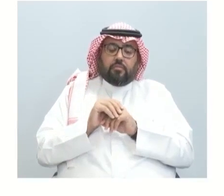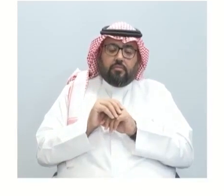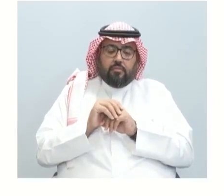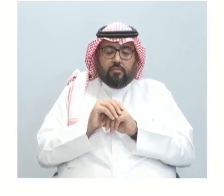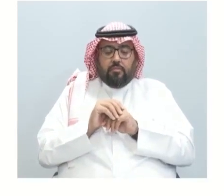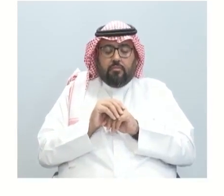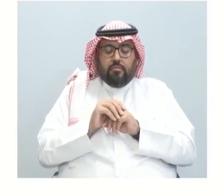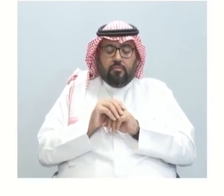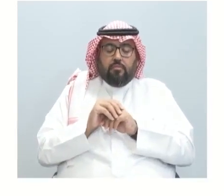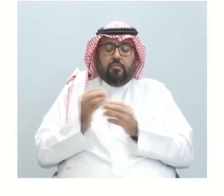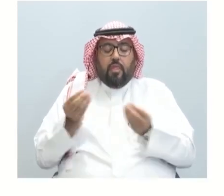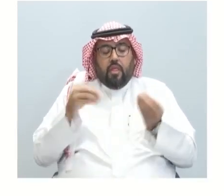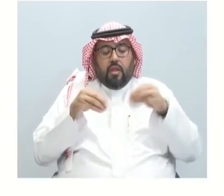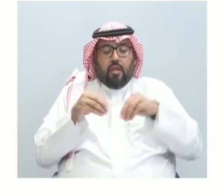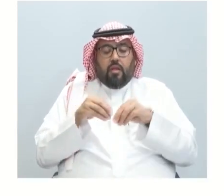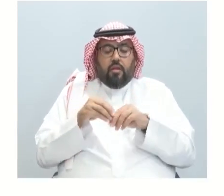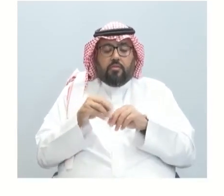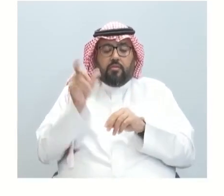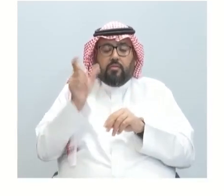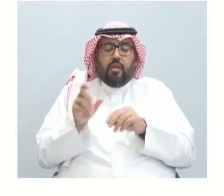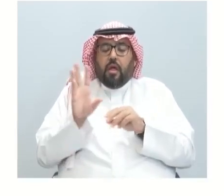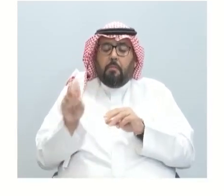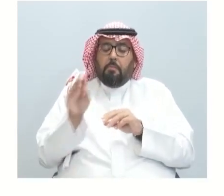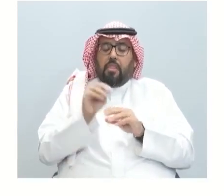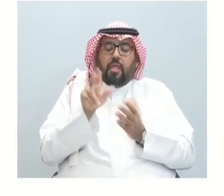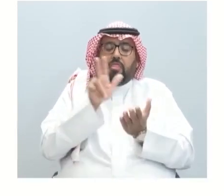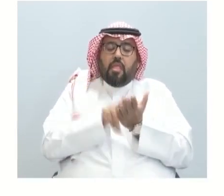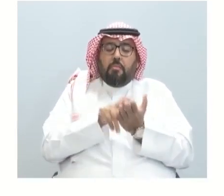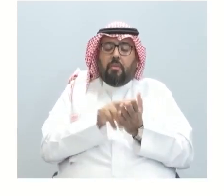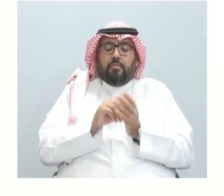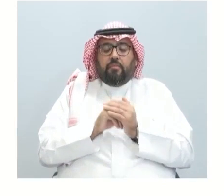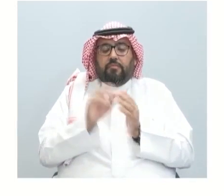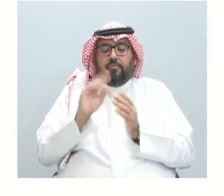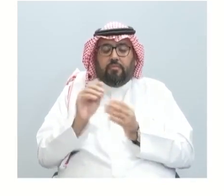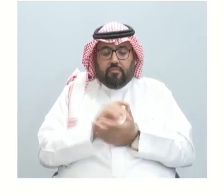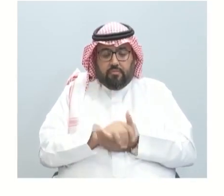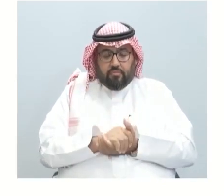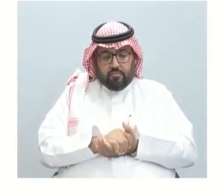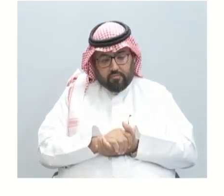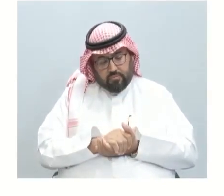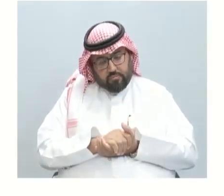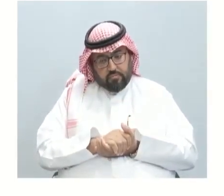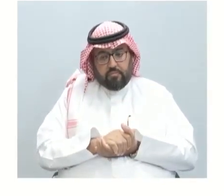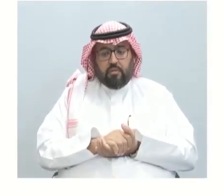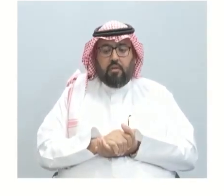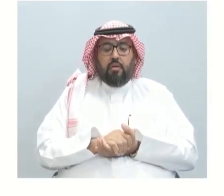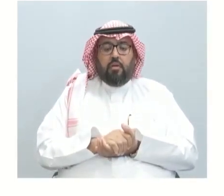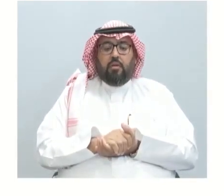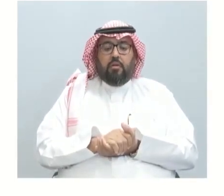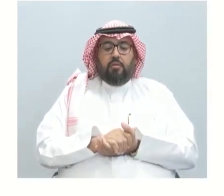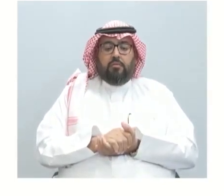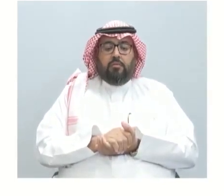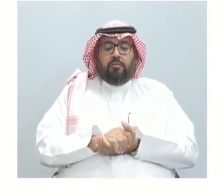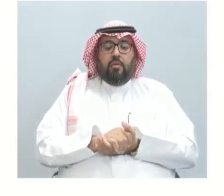الشقيقه تراكيب تحوي نسخا متطابقه من الدي ان ايه السنترومير